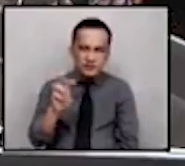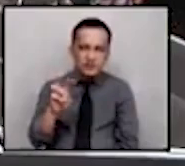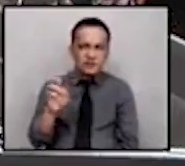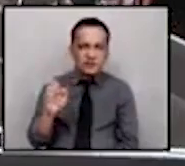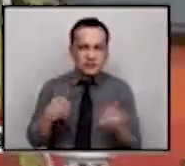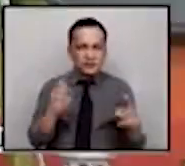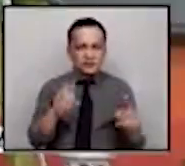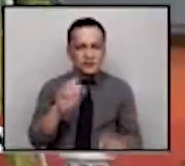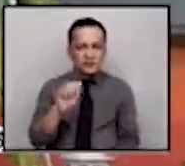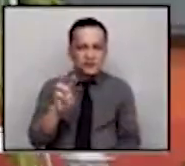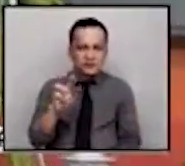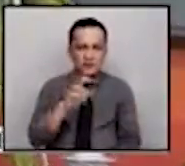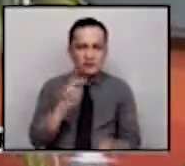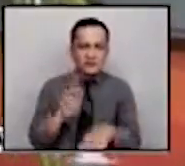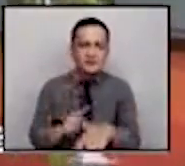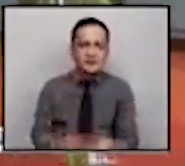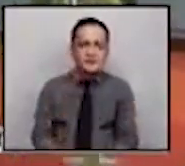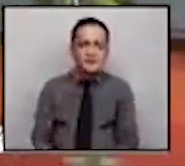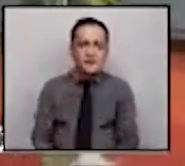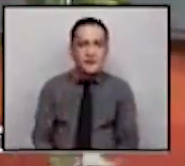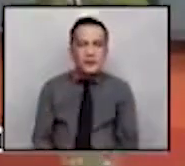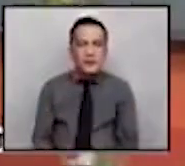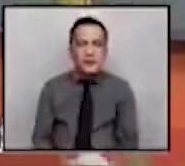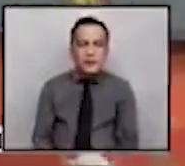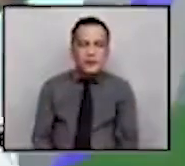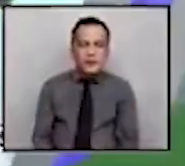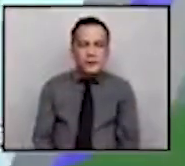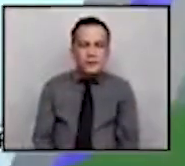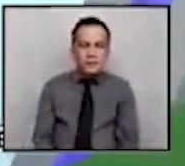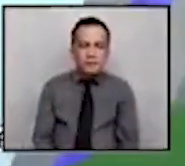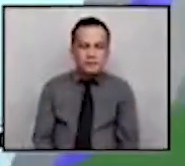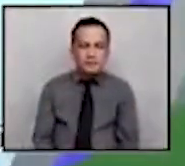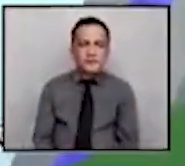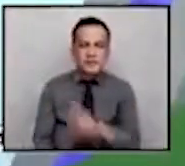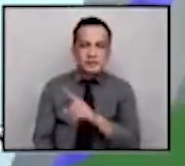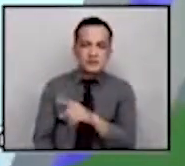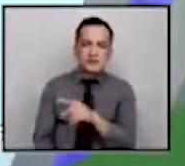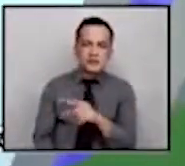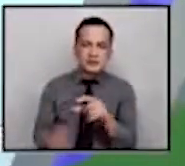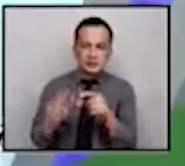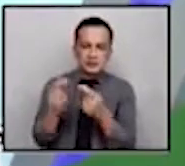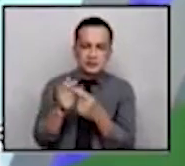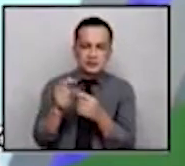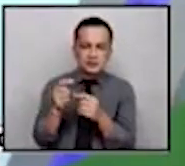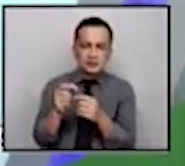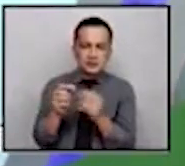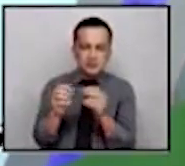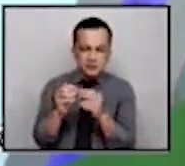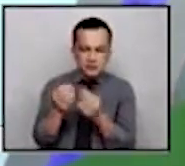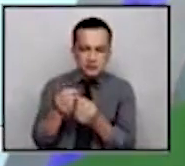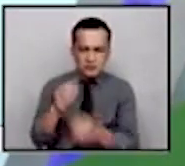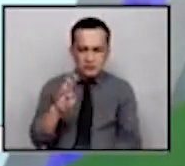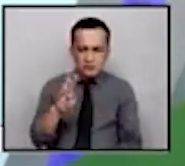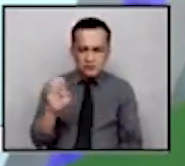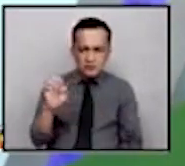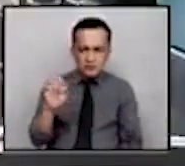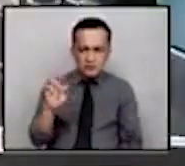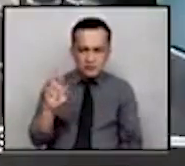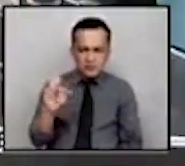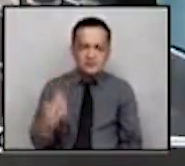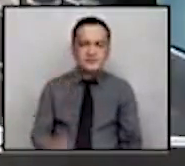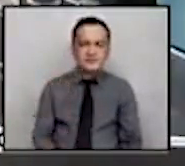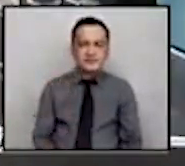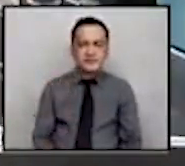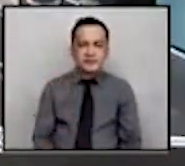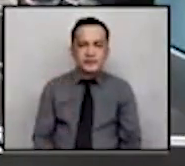sa Pilipinas. So, kayo isang group kayo or organization na mga breeders ng actually, Macau? Ano kami, ito yung bagong hobby